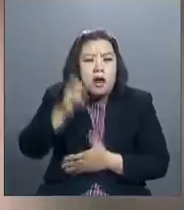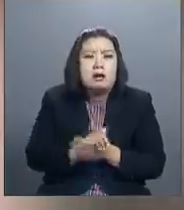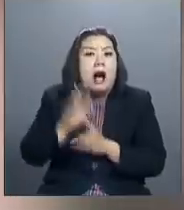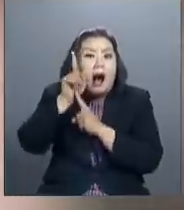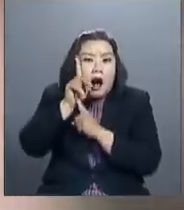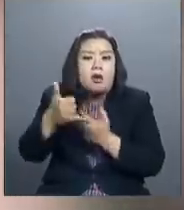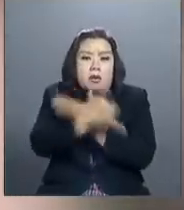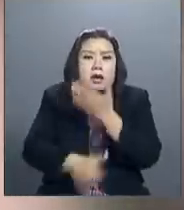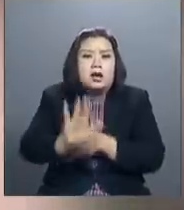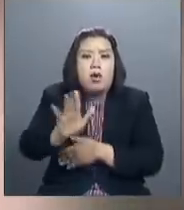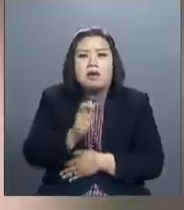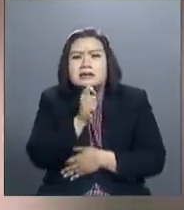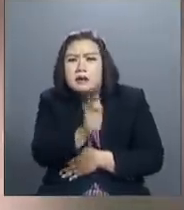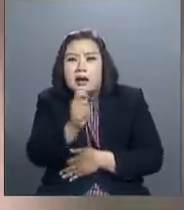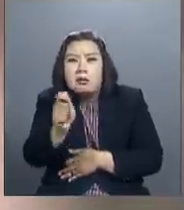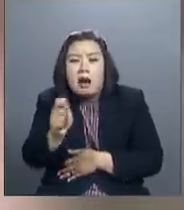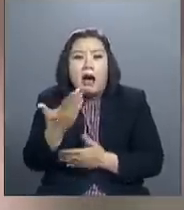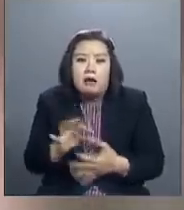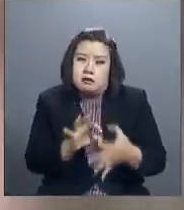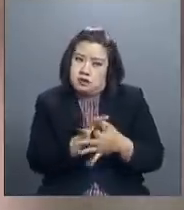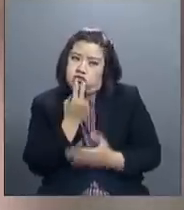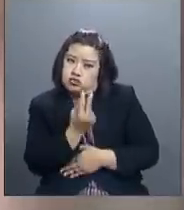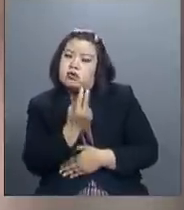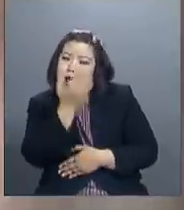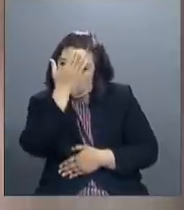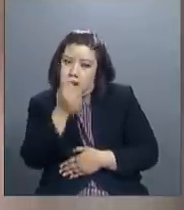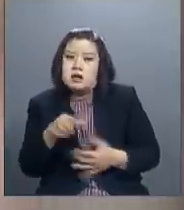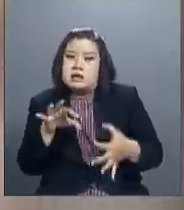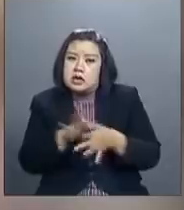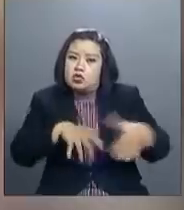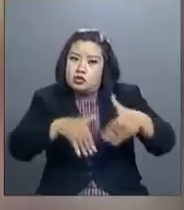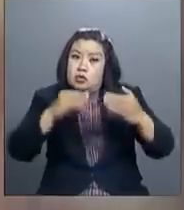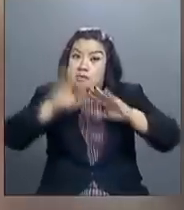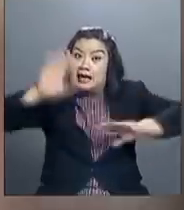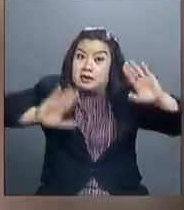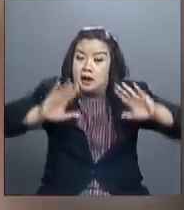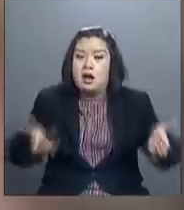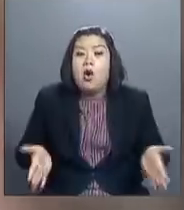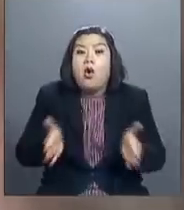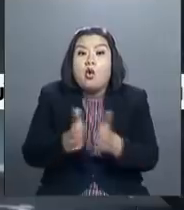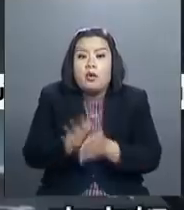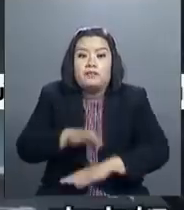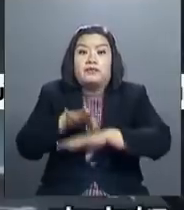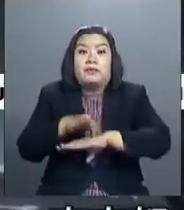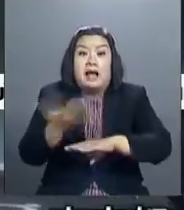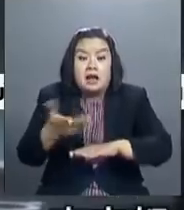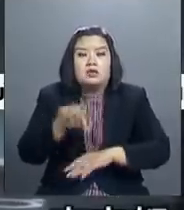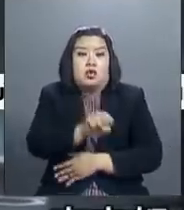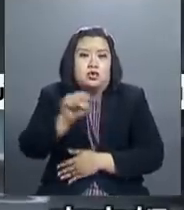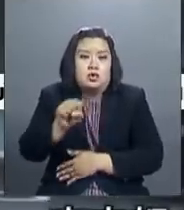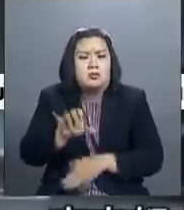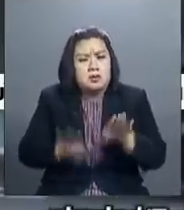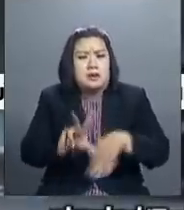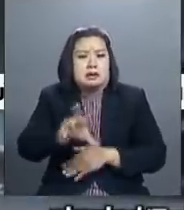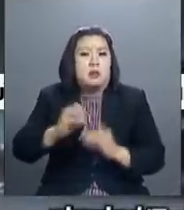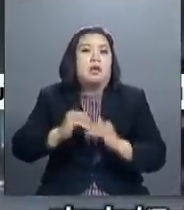ศแล้ววิเคราะห์ว่าพรรคการเมืองฝ่ายประชาธิปไตยจะรวมกันได้ที่นั่งในสภามากกว่า300ที่นั่ง